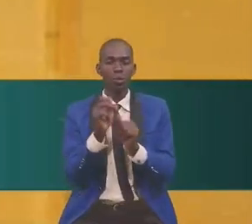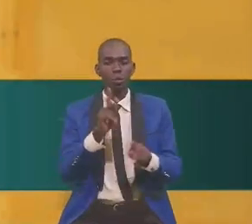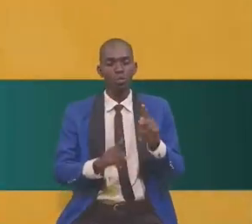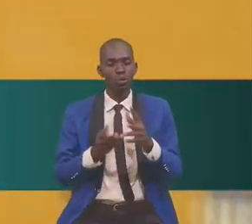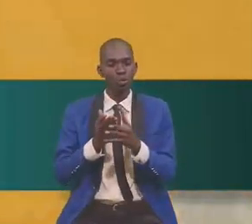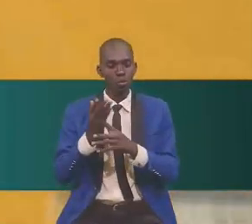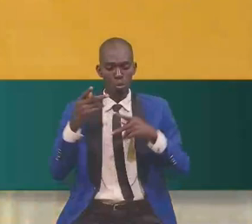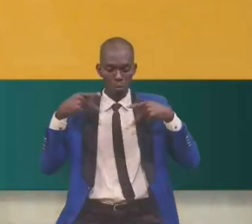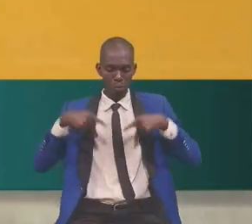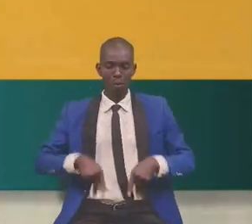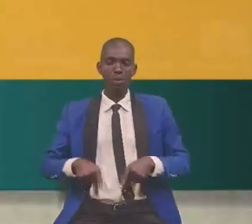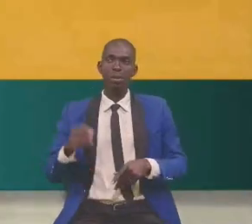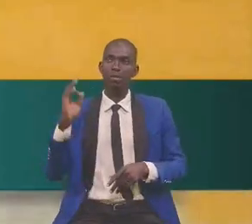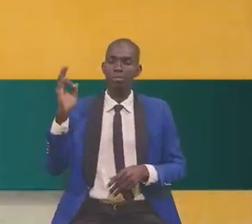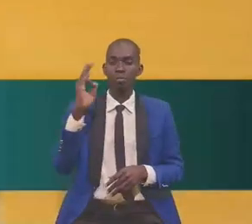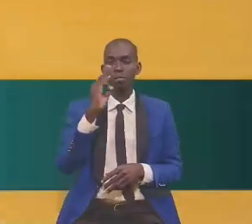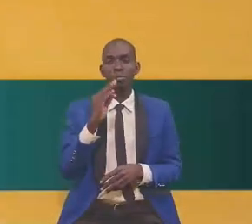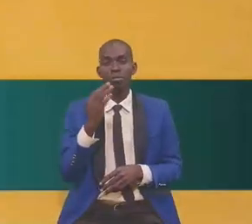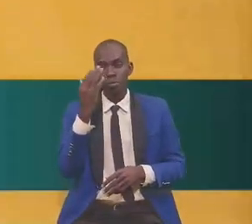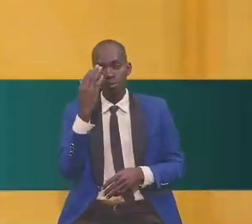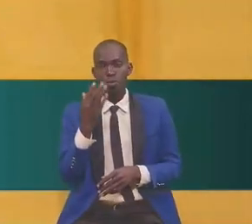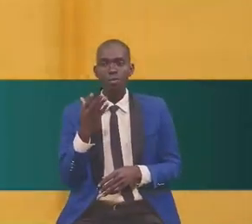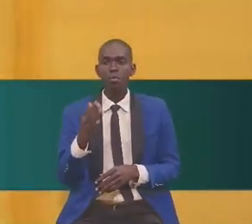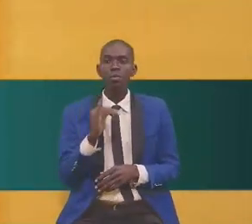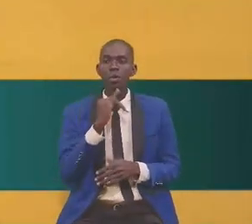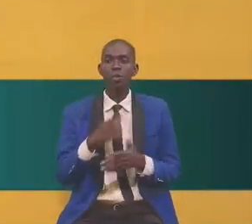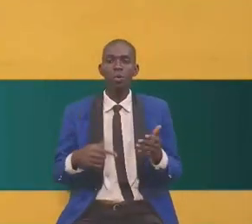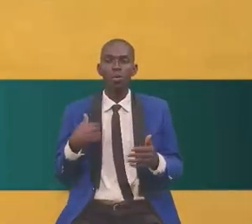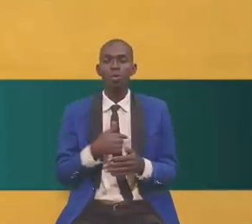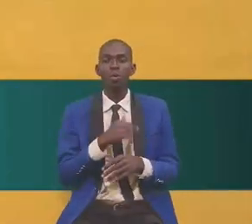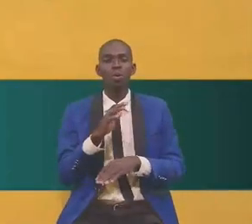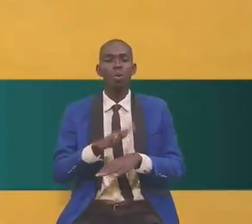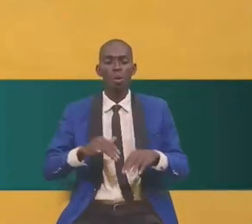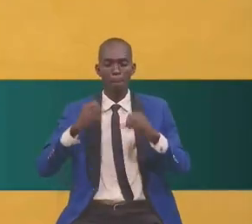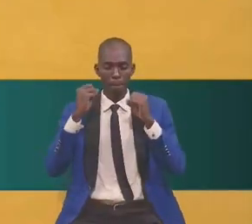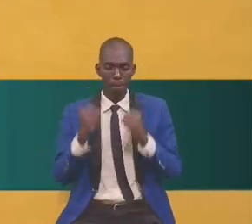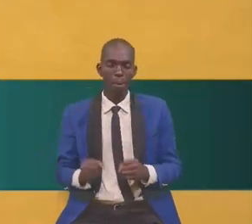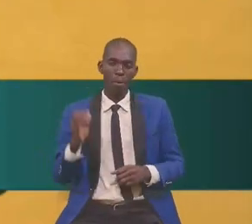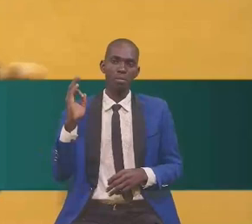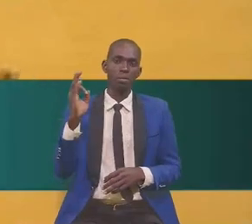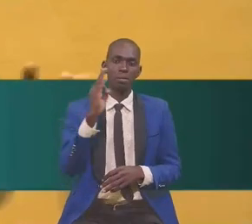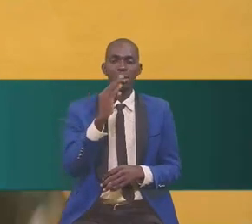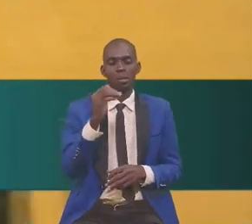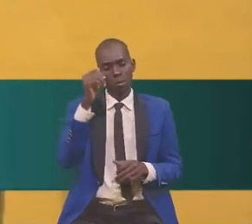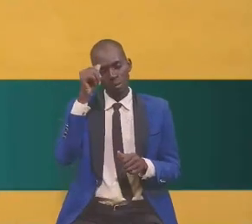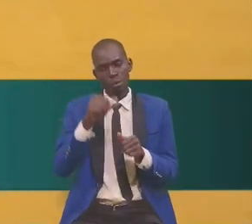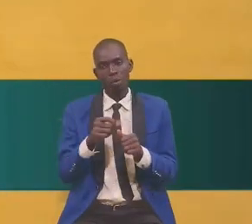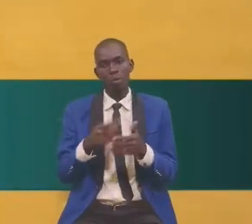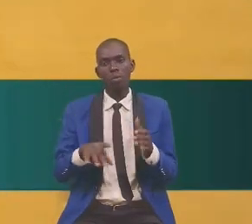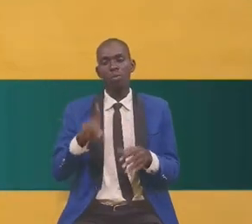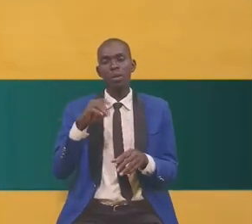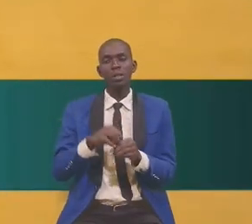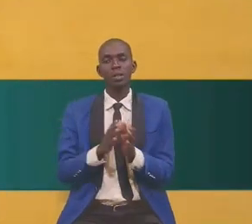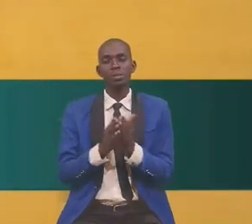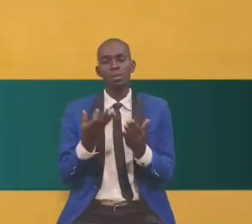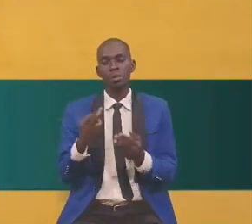que nous appelons l'évangélisation de puissance. Ce que vous verrez dans les actes des apôtres, c'est l'évangélisation de puissance. Voyons